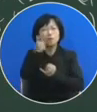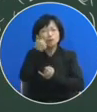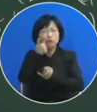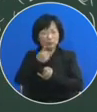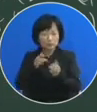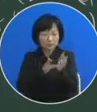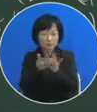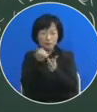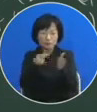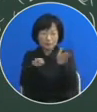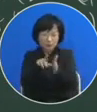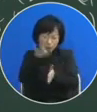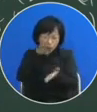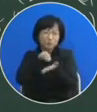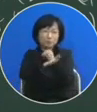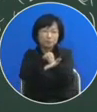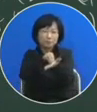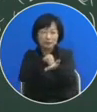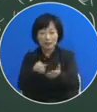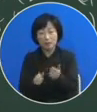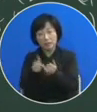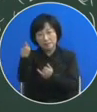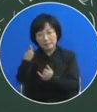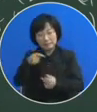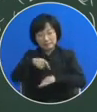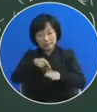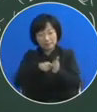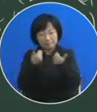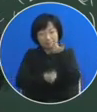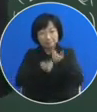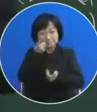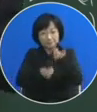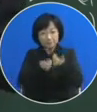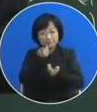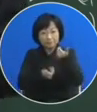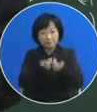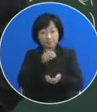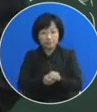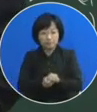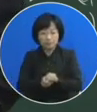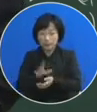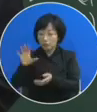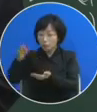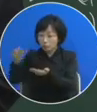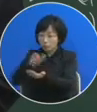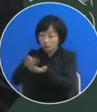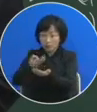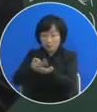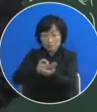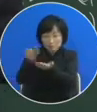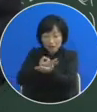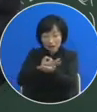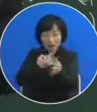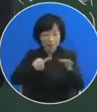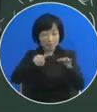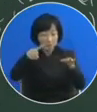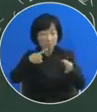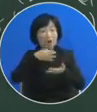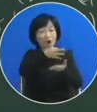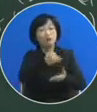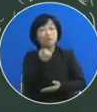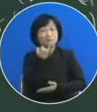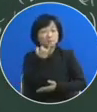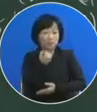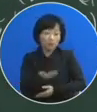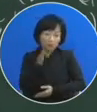husband is a new believer. 이 남편이 이제 갈등이에요. And so now the husband began to have a conflict. 십일조까지 내는 좋다. Now I can understand giving tithe. 돈은 내가 버는데 뭐 때문에